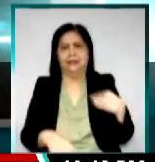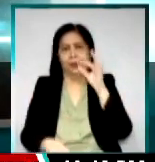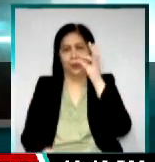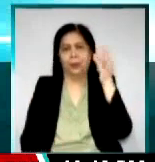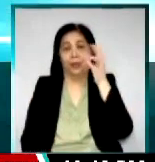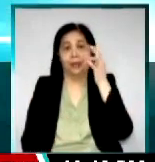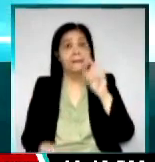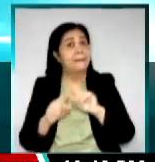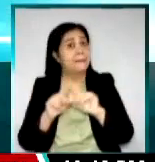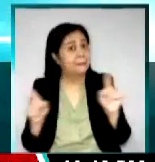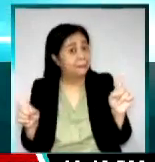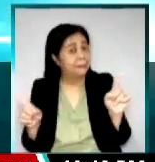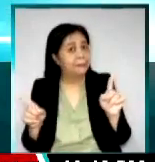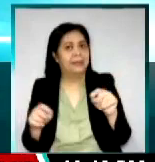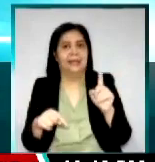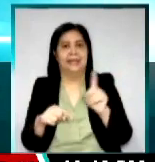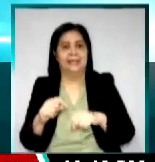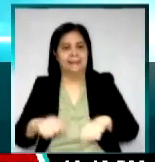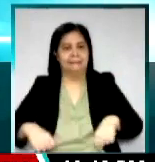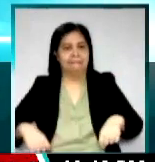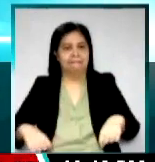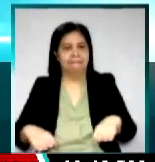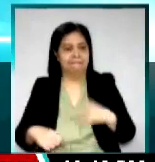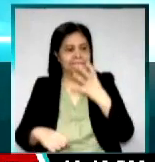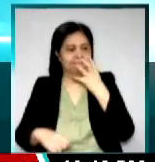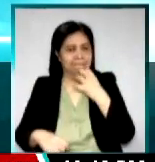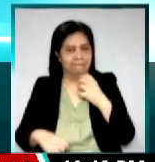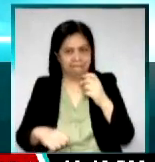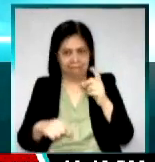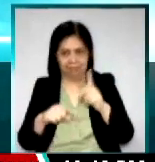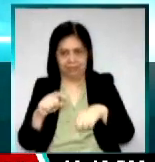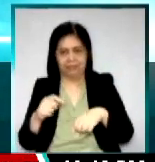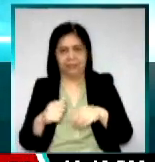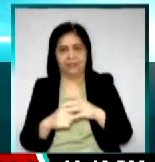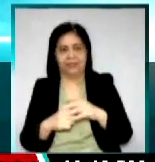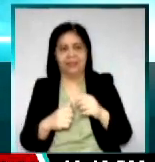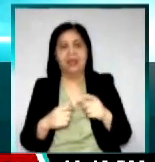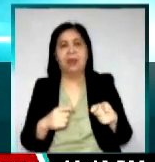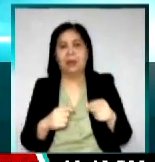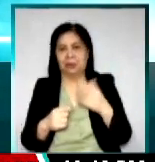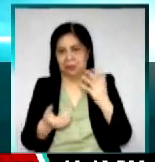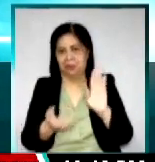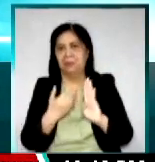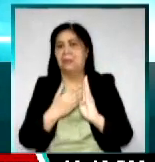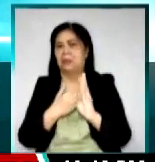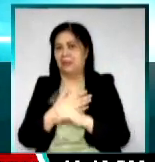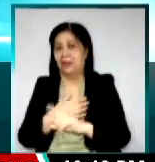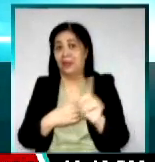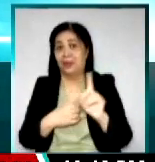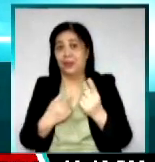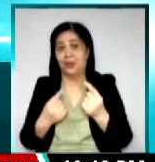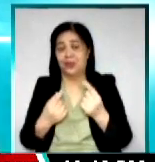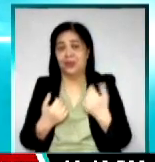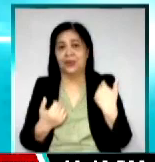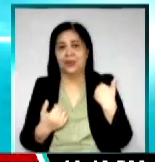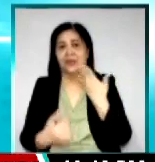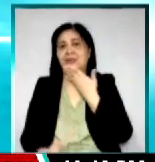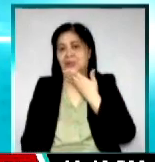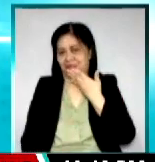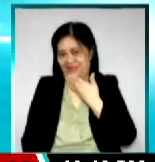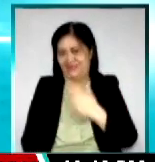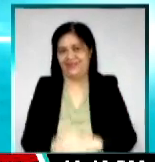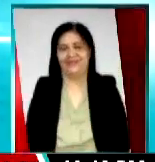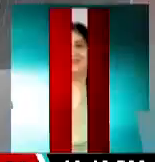hindi naman magawa ni Daniel na magalit sa pusa dahil bumabawi naman daw ito ng lambing.